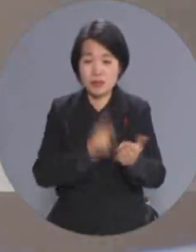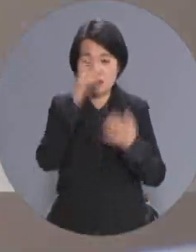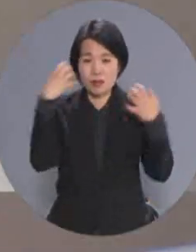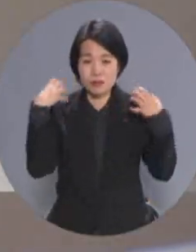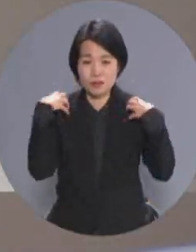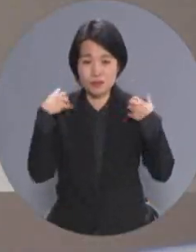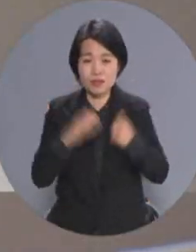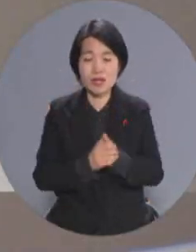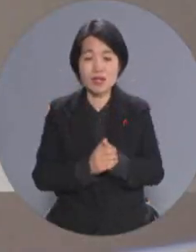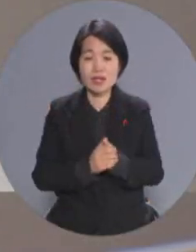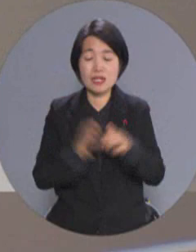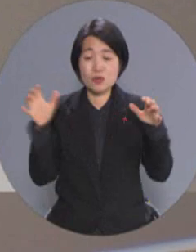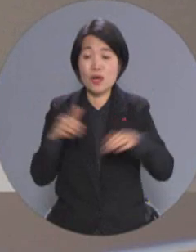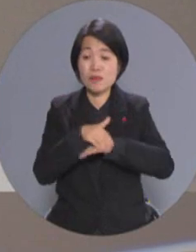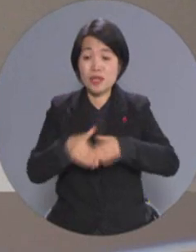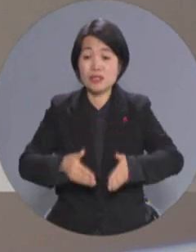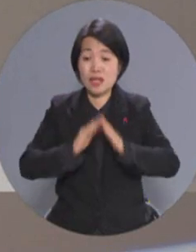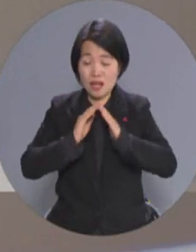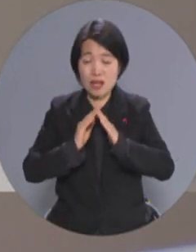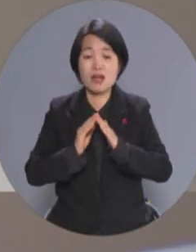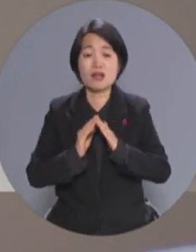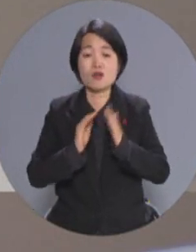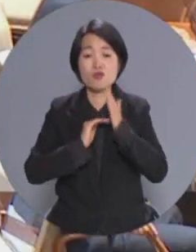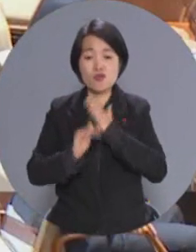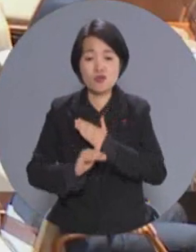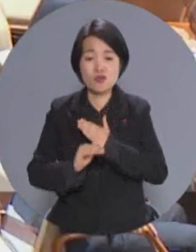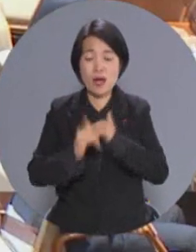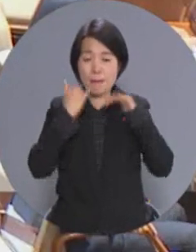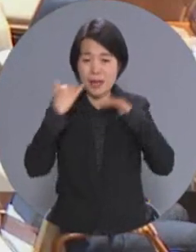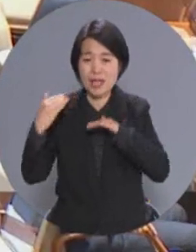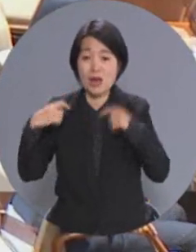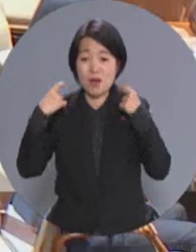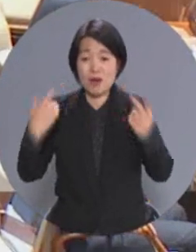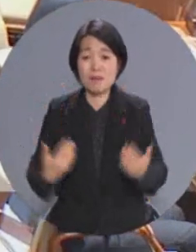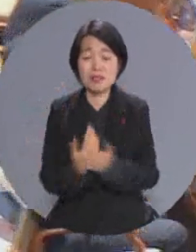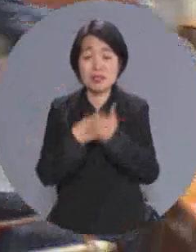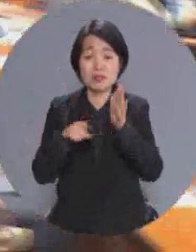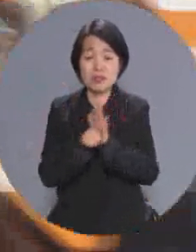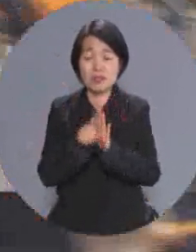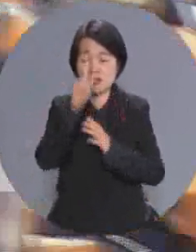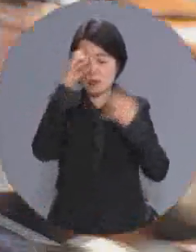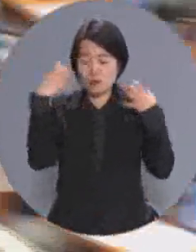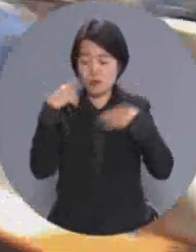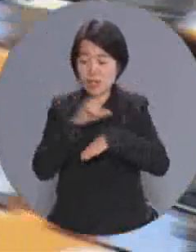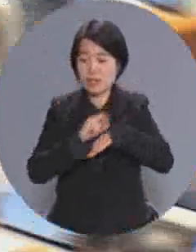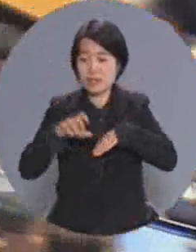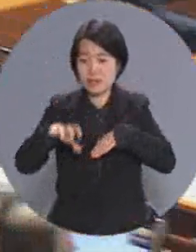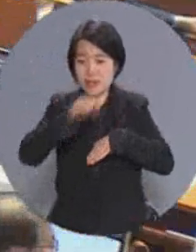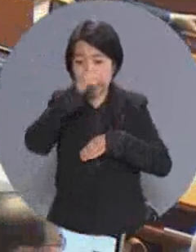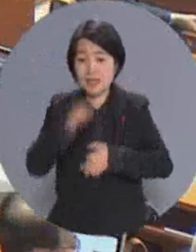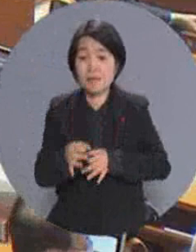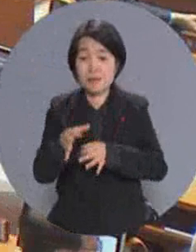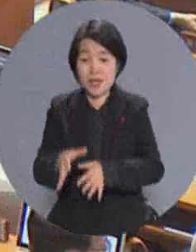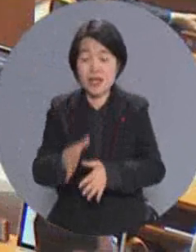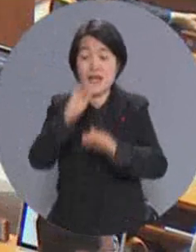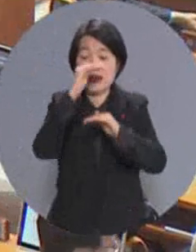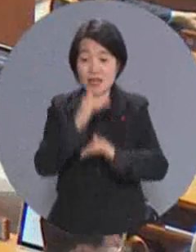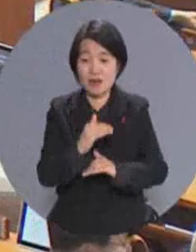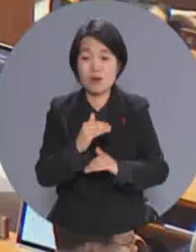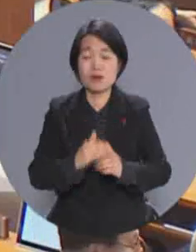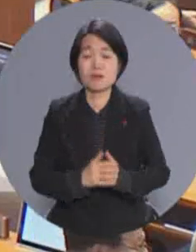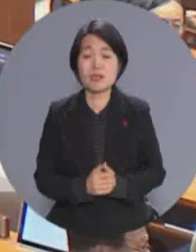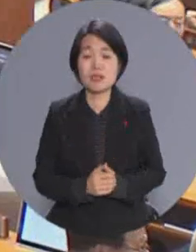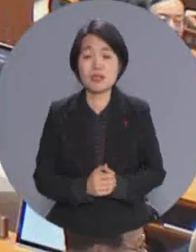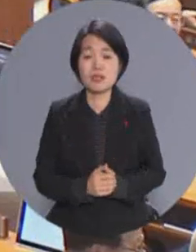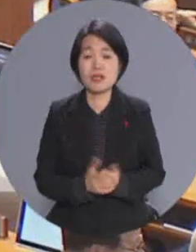해양 레저관광 종합 계획을 수립하고 해양 관광 활성화를 위해 정부가 지자체 재정을 지원하는 내용 등이 담겨